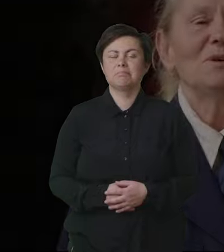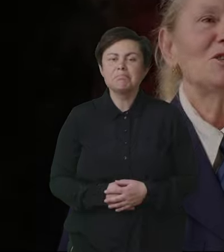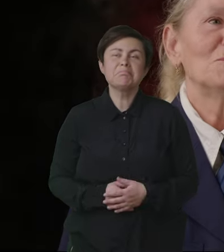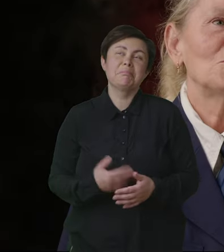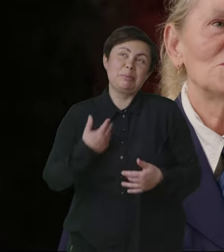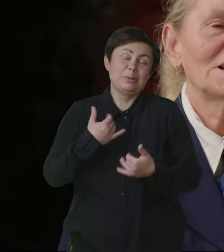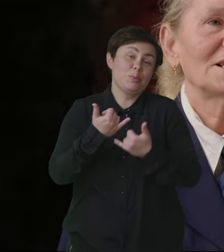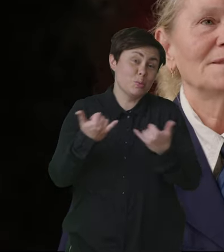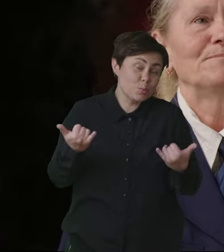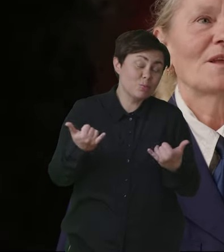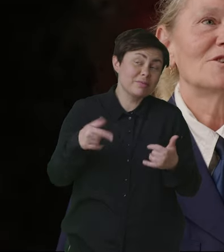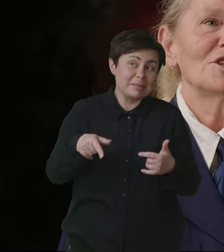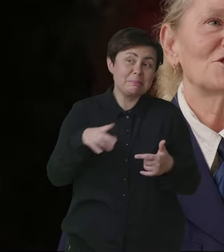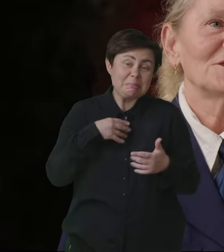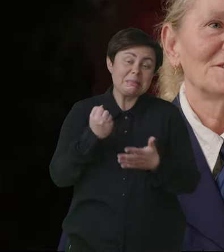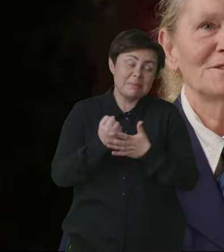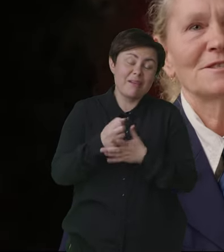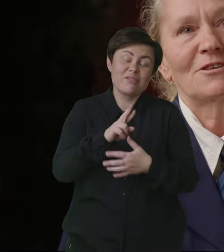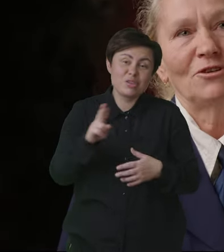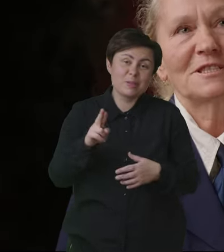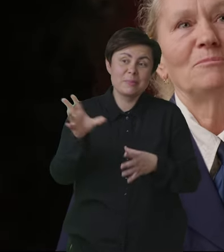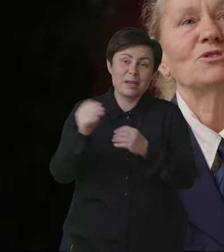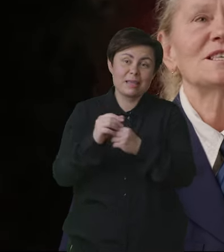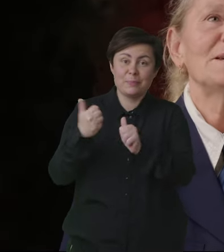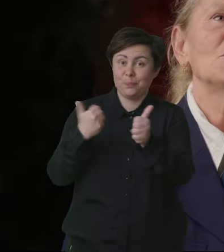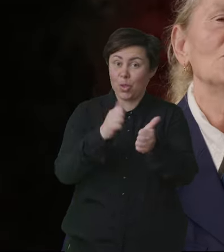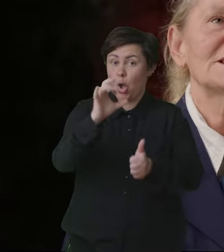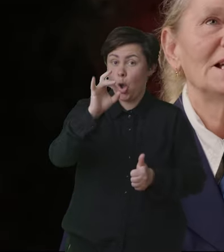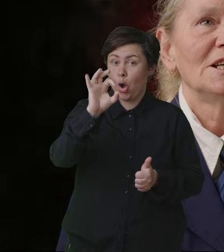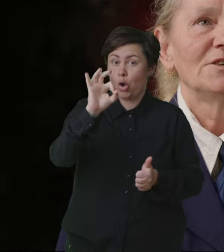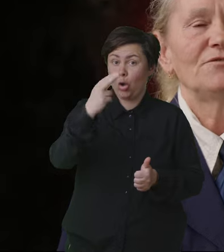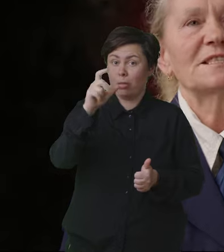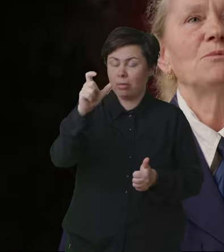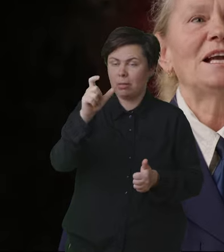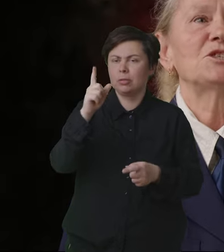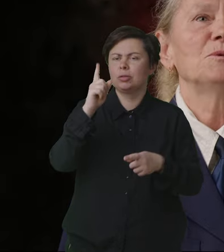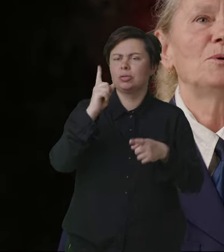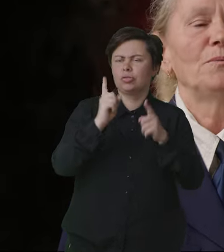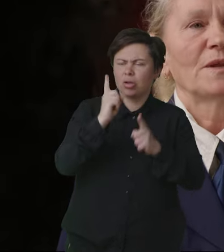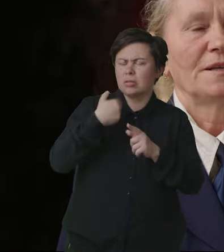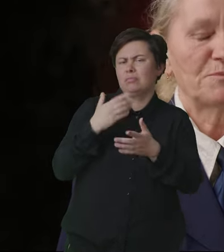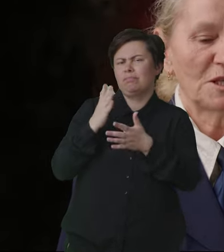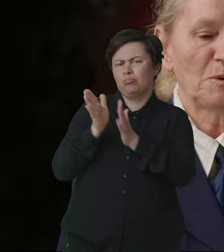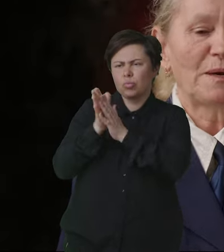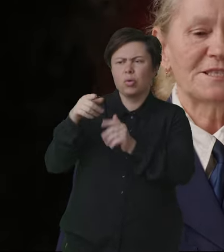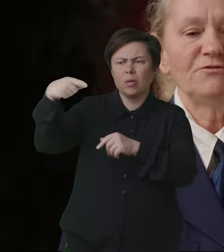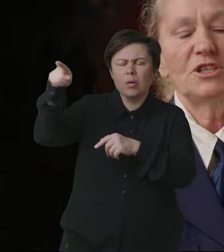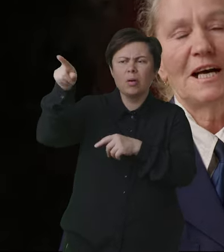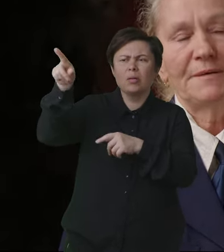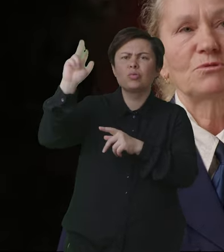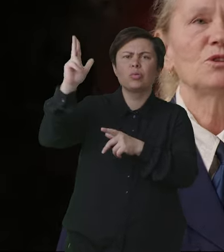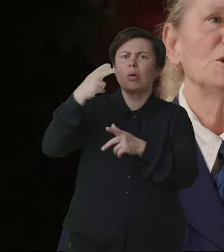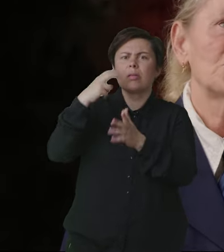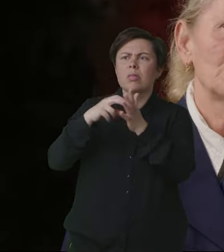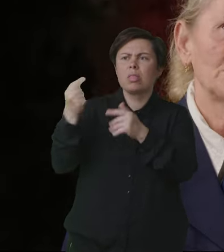No, mieliśmy różne takie rzeczy z gońcem, bo czasami gońca wysyłaliśmy na przykład po